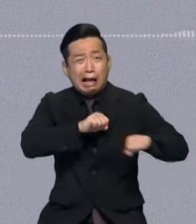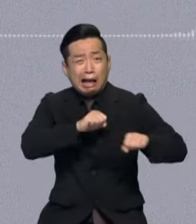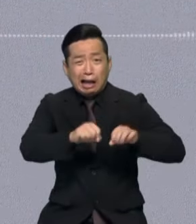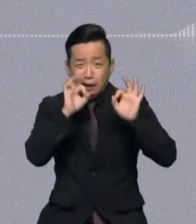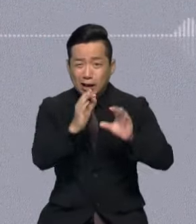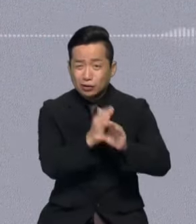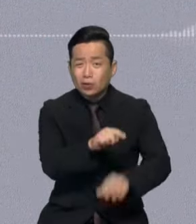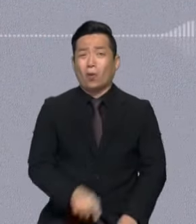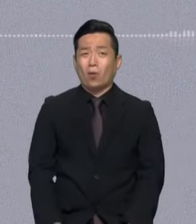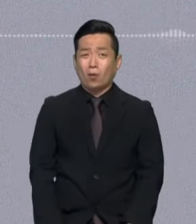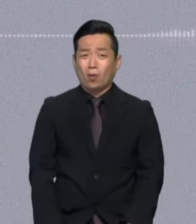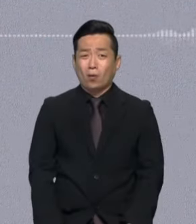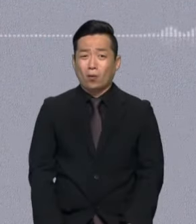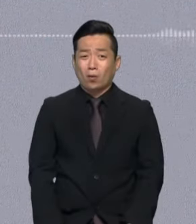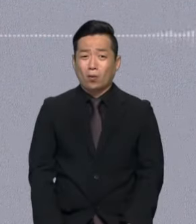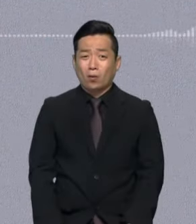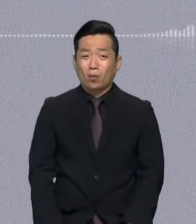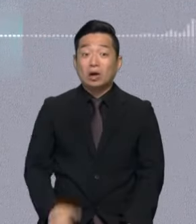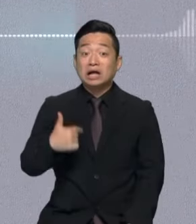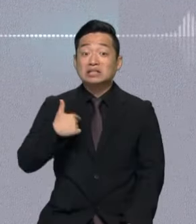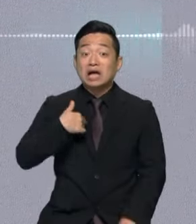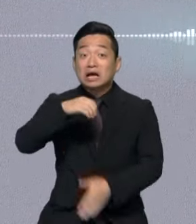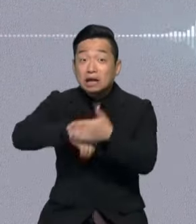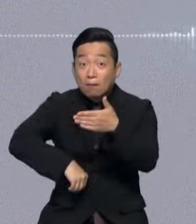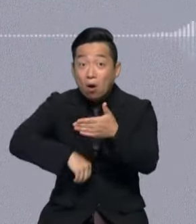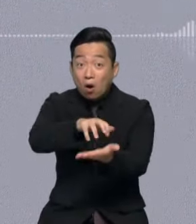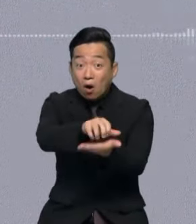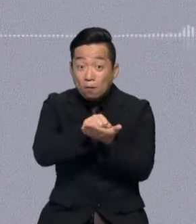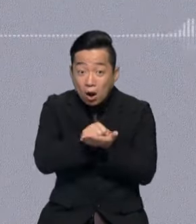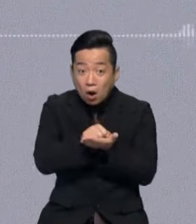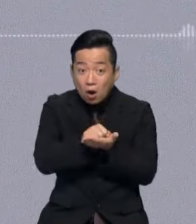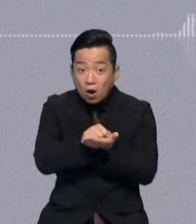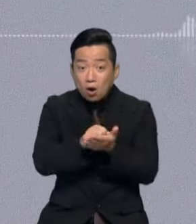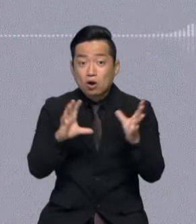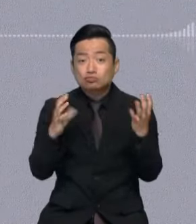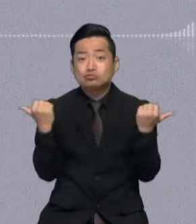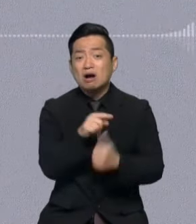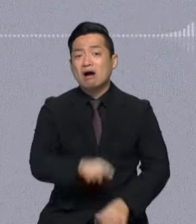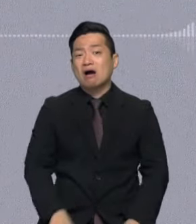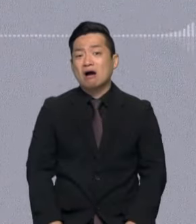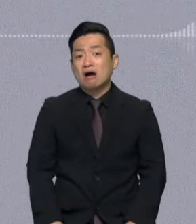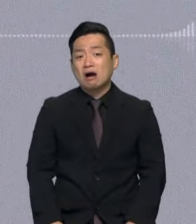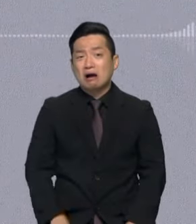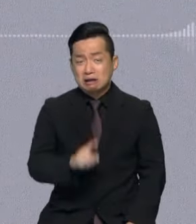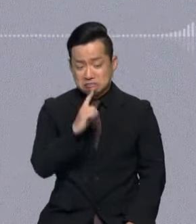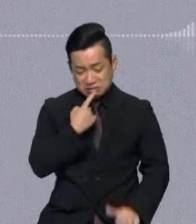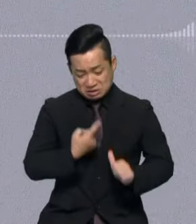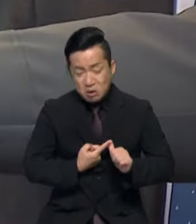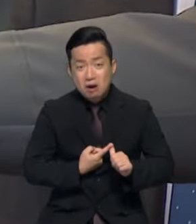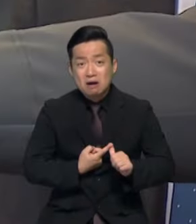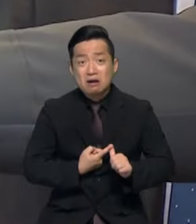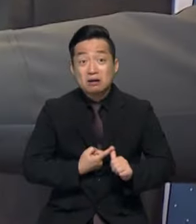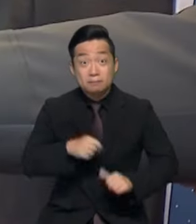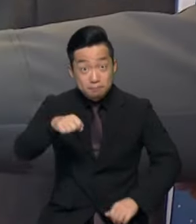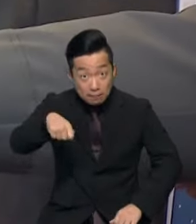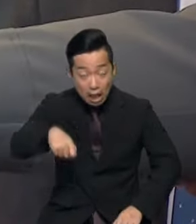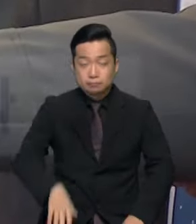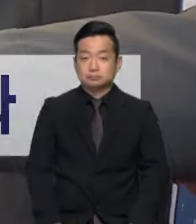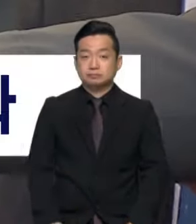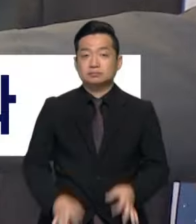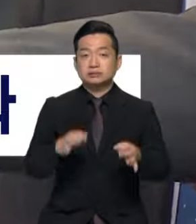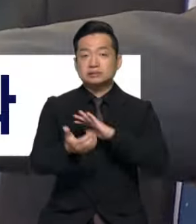설치고 있는데 그거 내가 사표 수리했다고 하면 국회에서 무슨 이야기 듣겠냐 말이야, 그지? 김